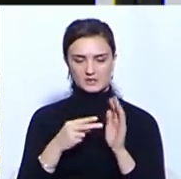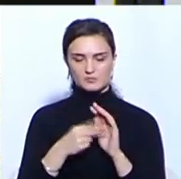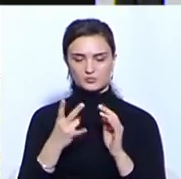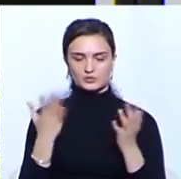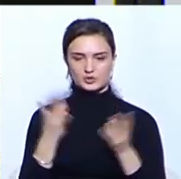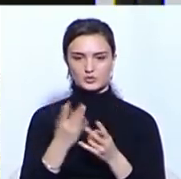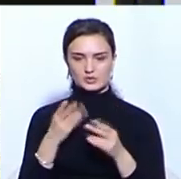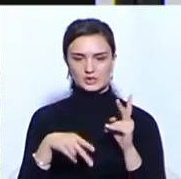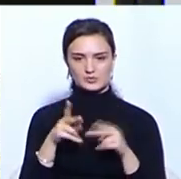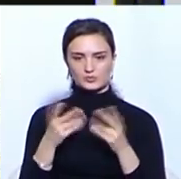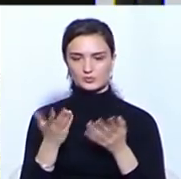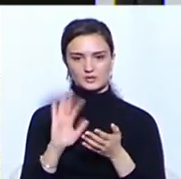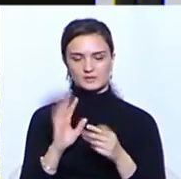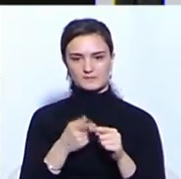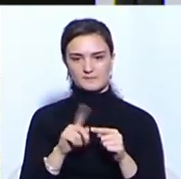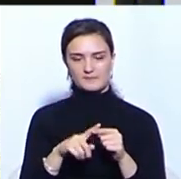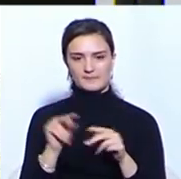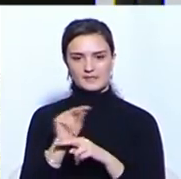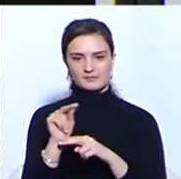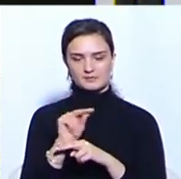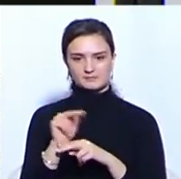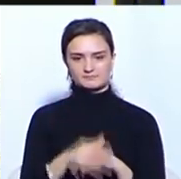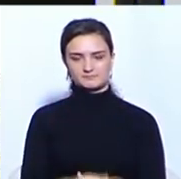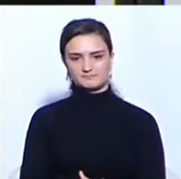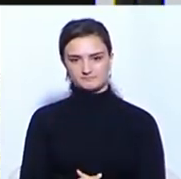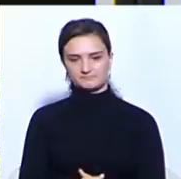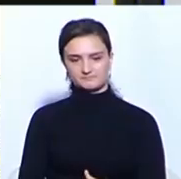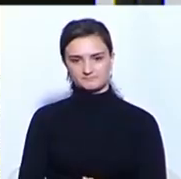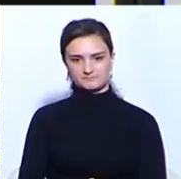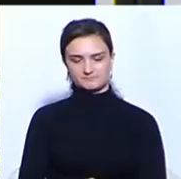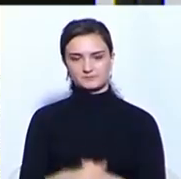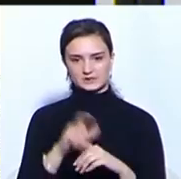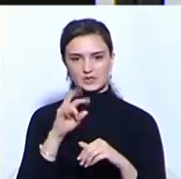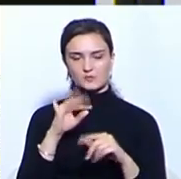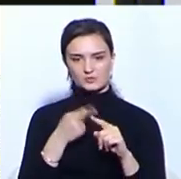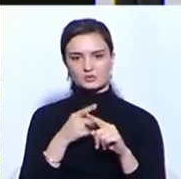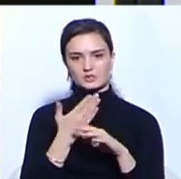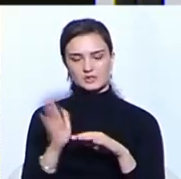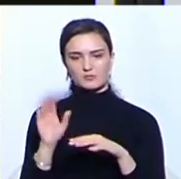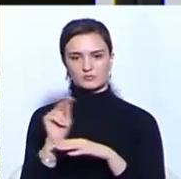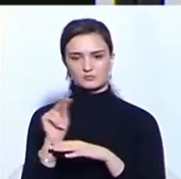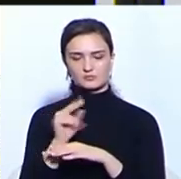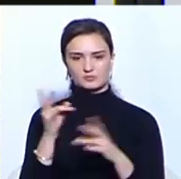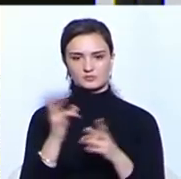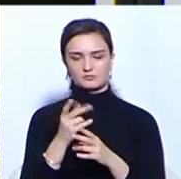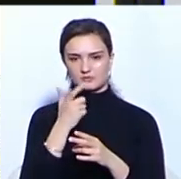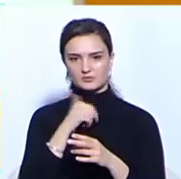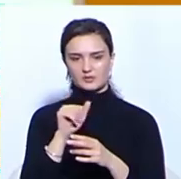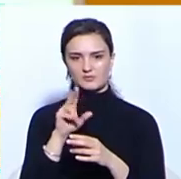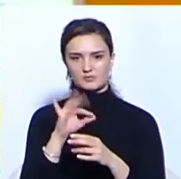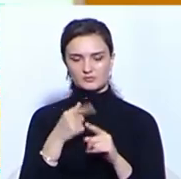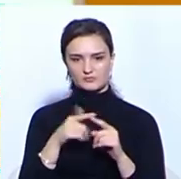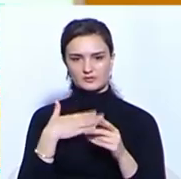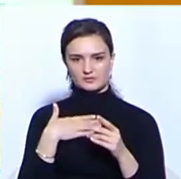თუ საჭირო არის ქირურგია თუ არა და თქვა თერაპია. და ენდომეტრიოზს კიდე დამოუკიდებელი მკურნალობა ჭირდება აქედან. ბატონო აპოლონ,